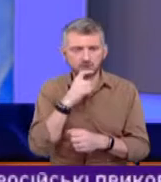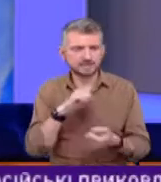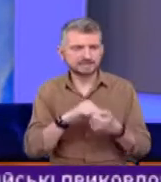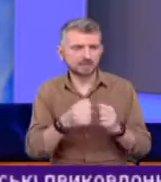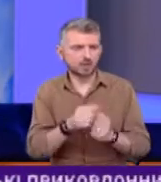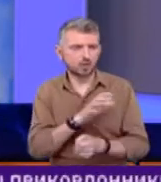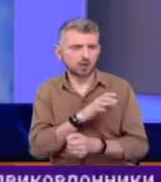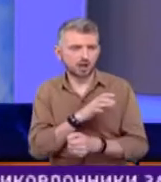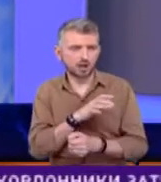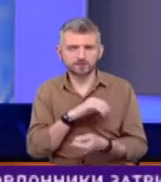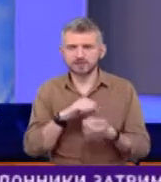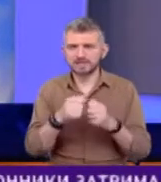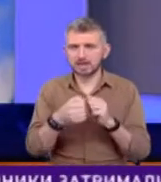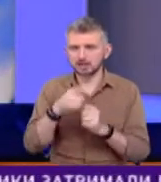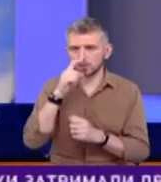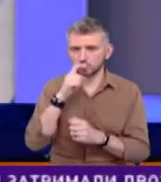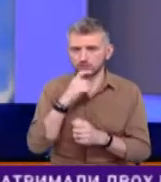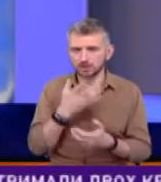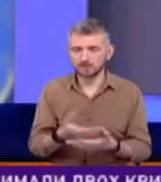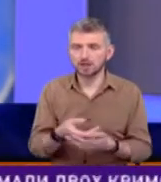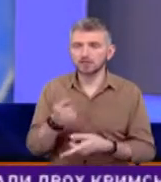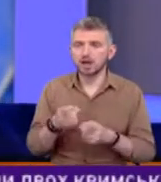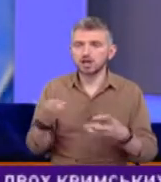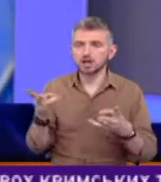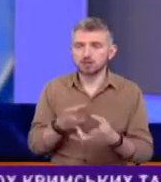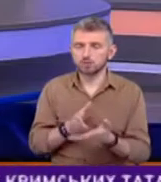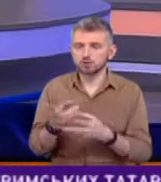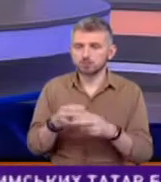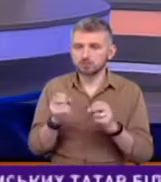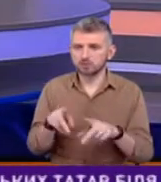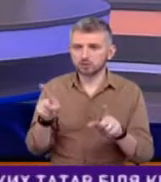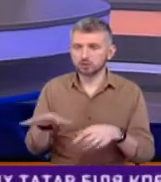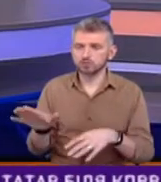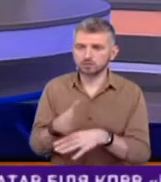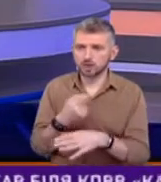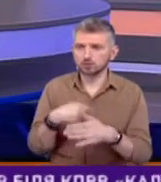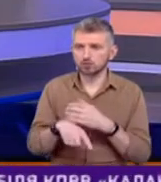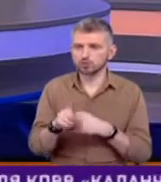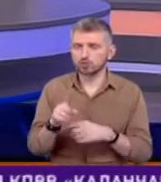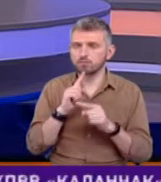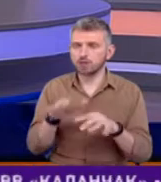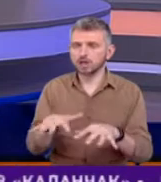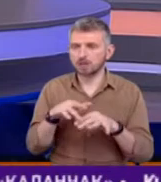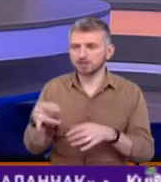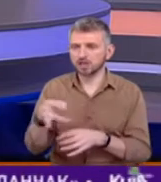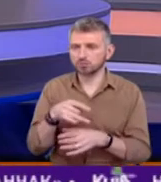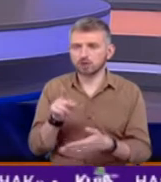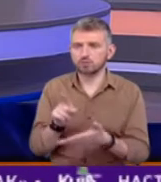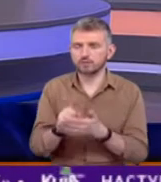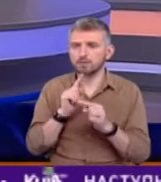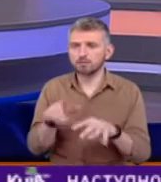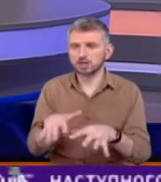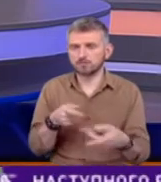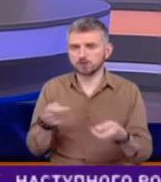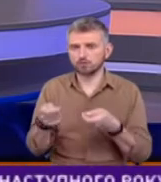розумієте? Скелі нерозуміння. Скелі нерозуміння. В реаліях треба і Службу безпеки також прибрати, оскільки парламентська республіка повинен